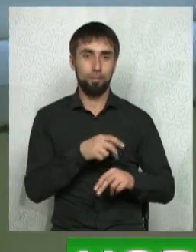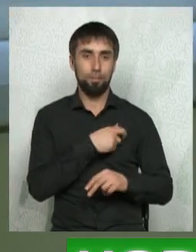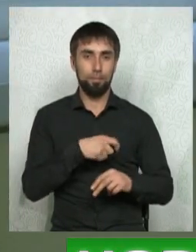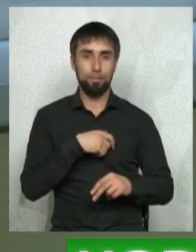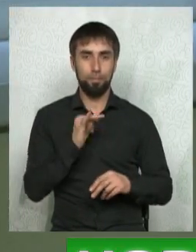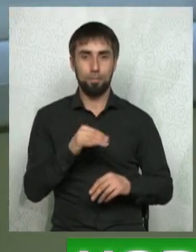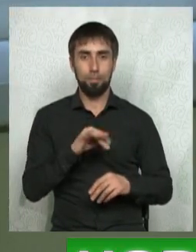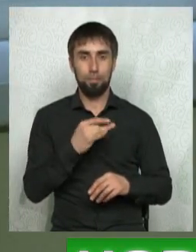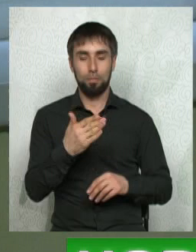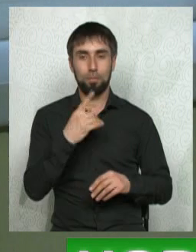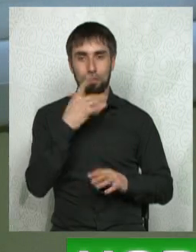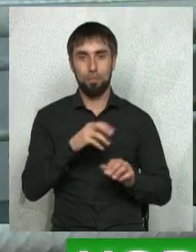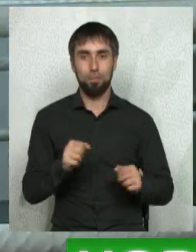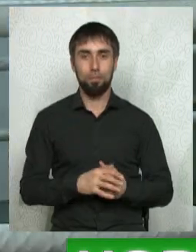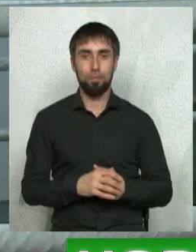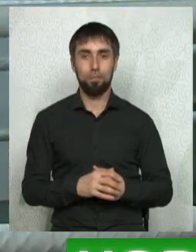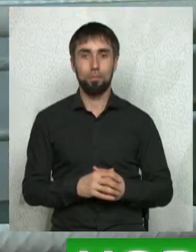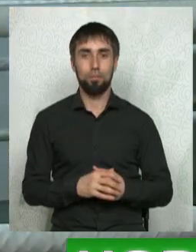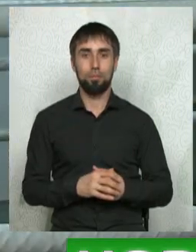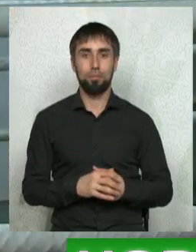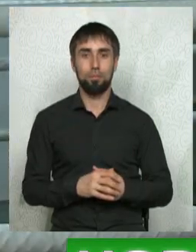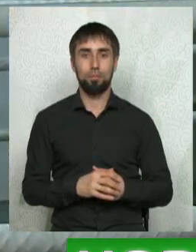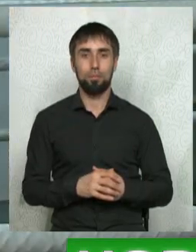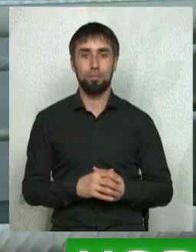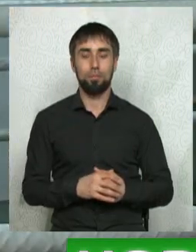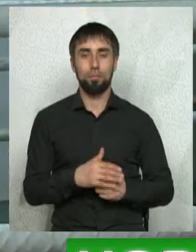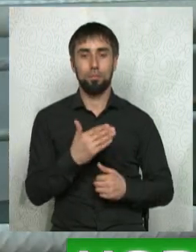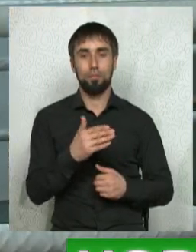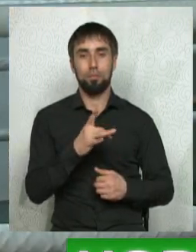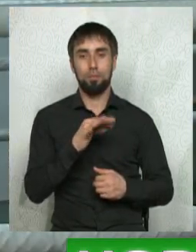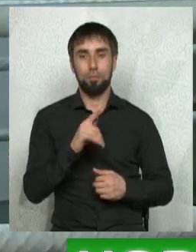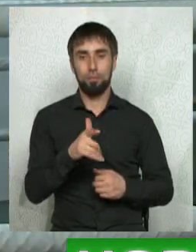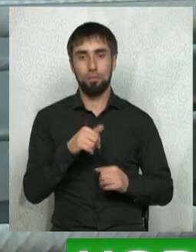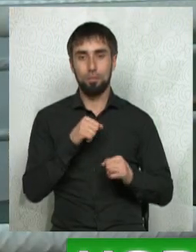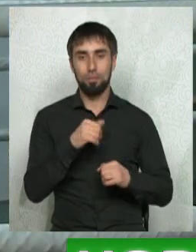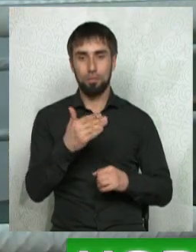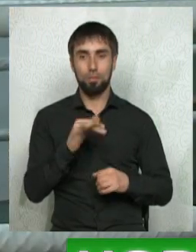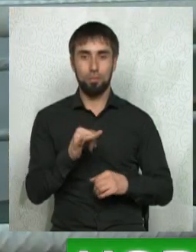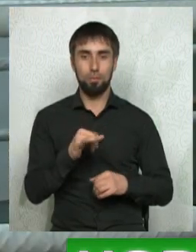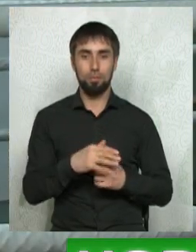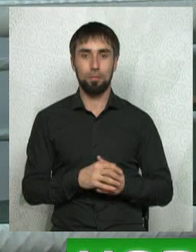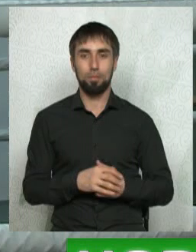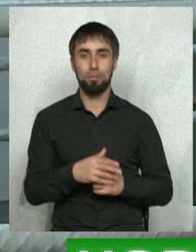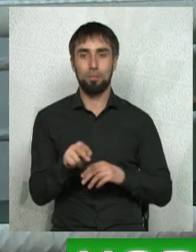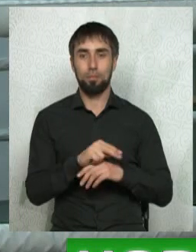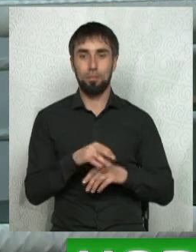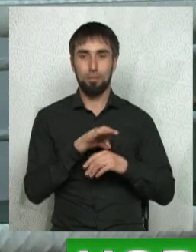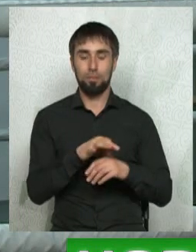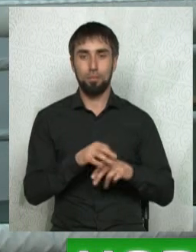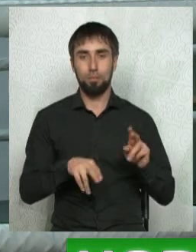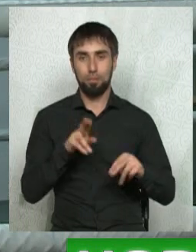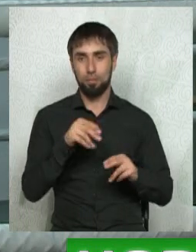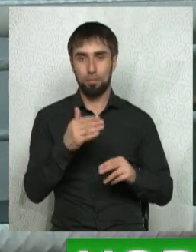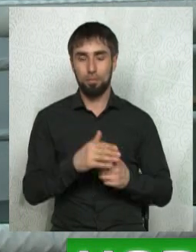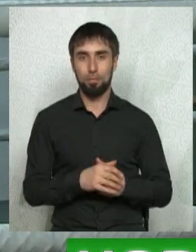депутаты и муниципальные власти. Боксерская сам ринг, потом проведены ремонты, косметический